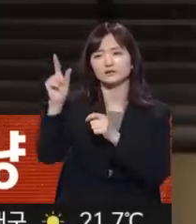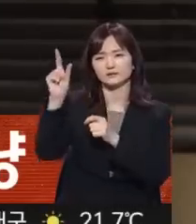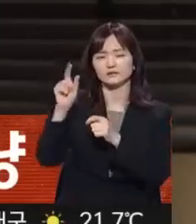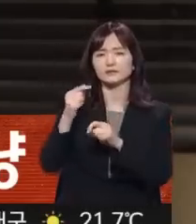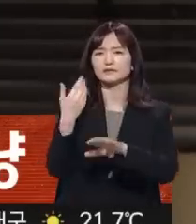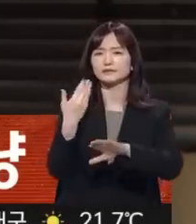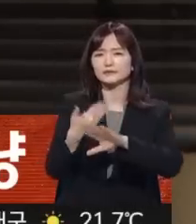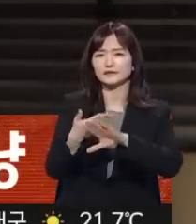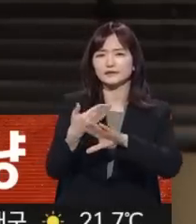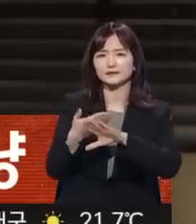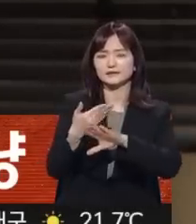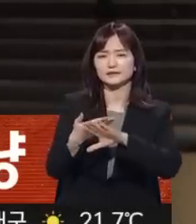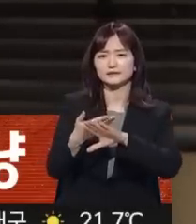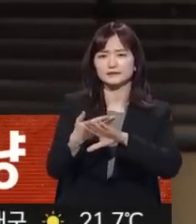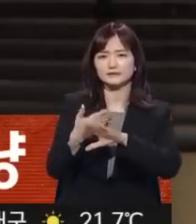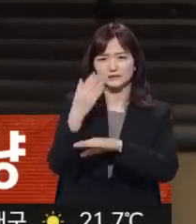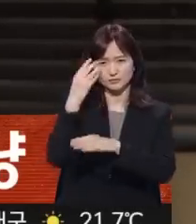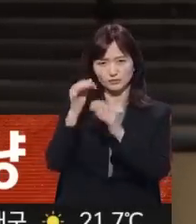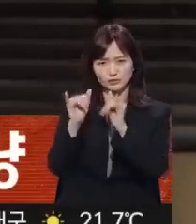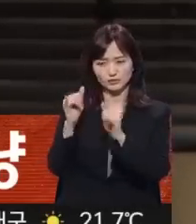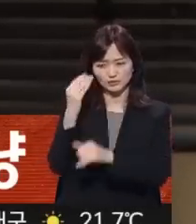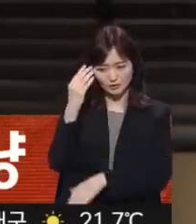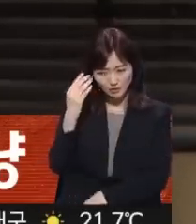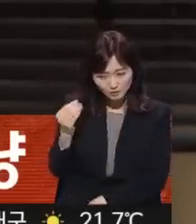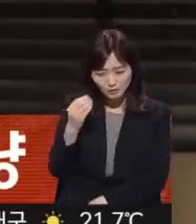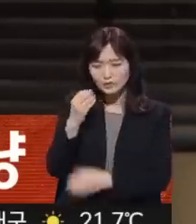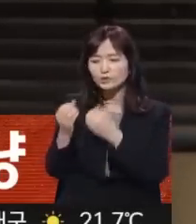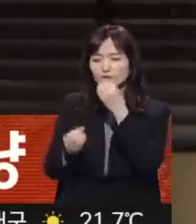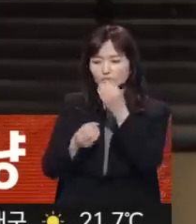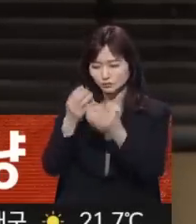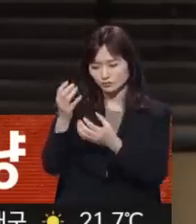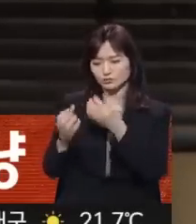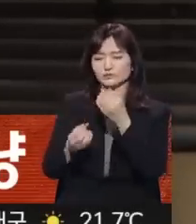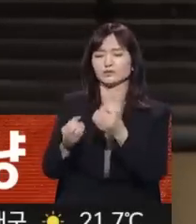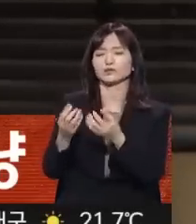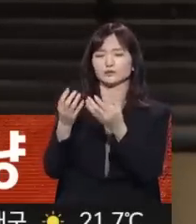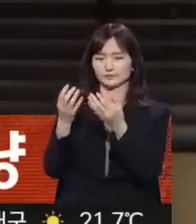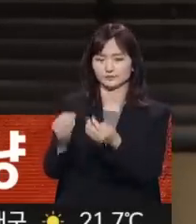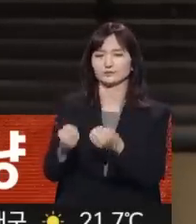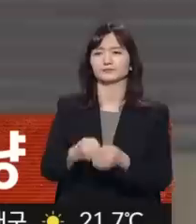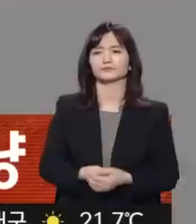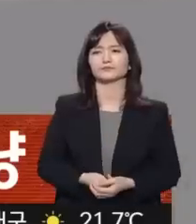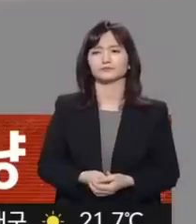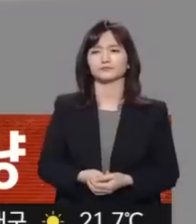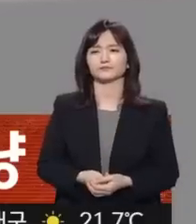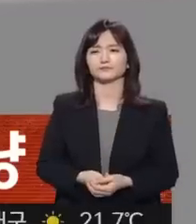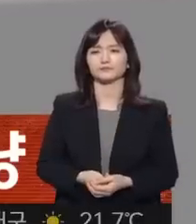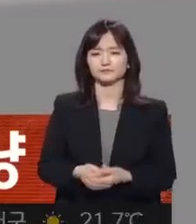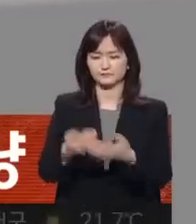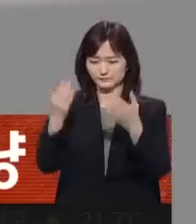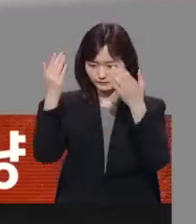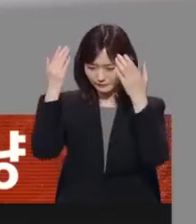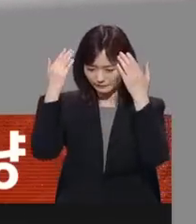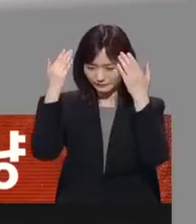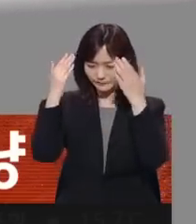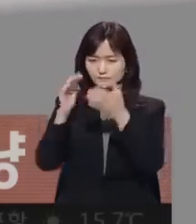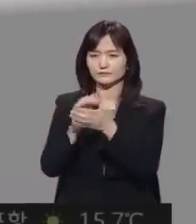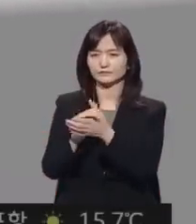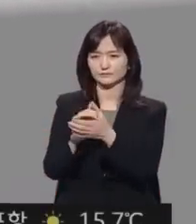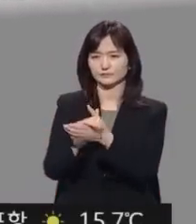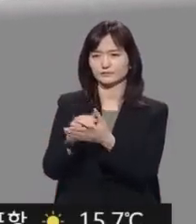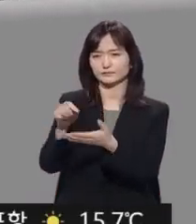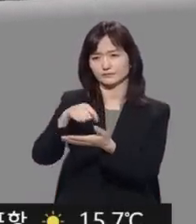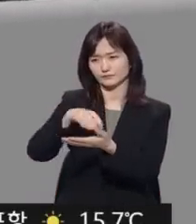다른 목격자가 이것을 보고 진술해 준 게 큽니다. 아마 옆에 있던 학교 동료겠죠. 그걸 봤던 사람들이 지금 얘기를 했던